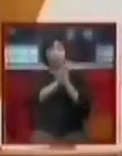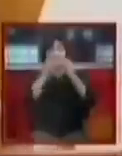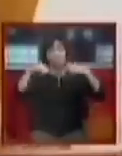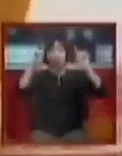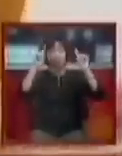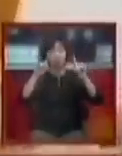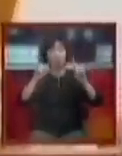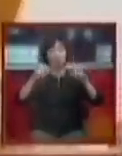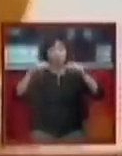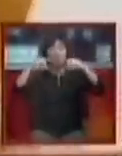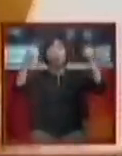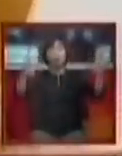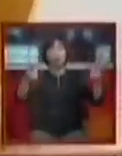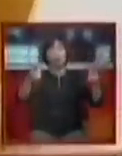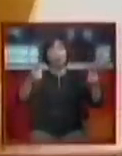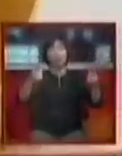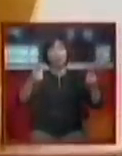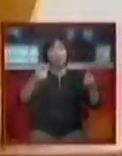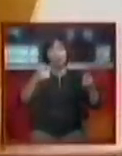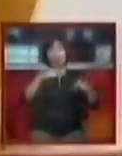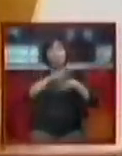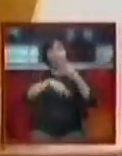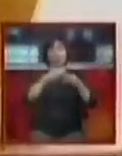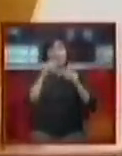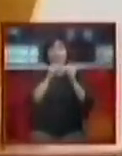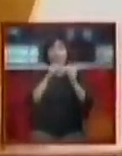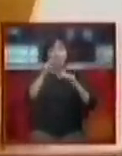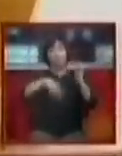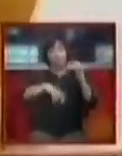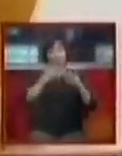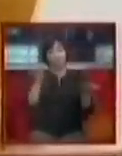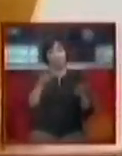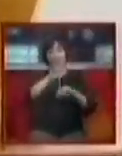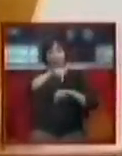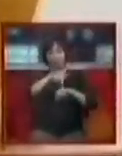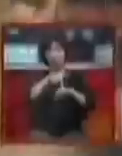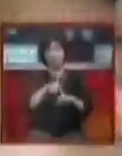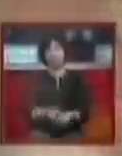natin sa daigdig, it's more fun in the Philippines.